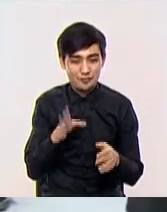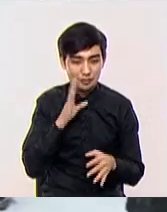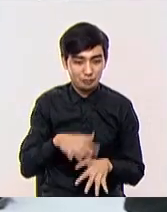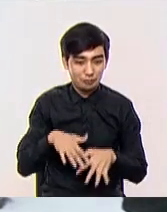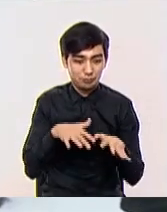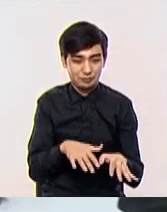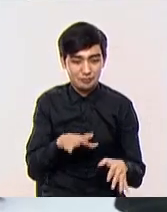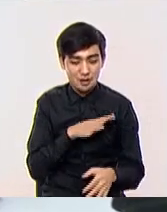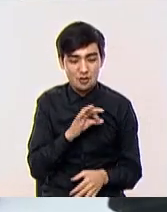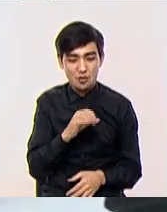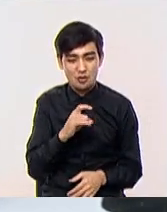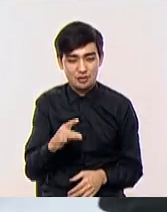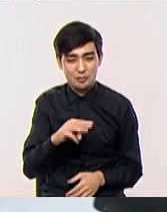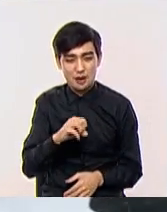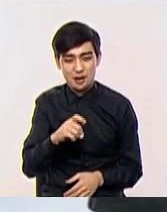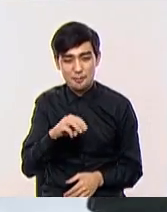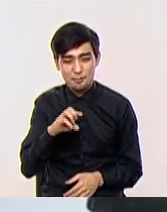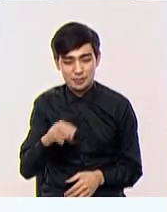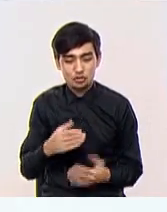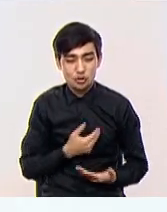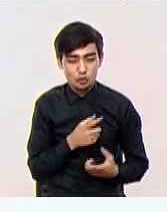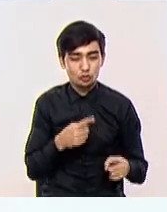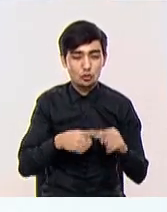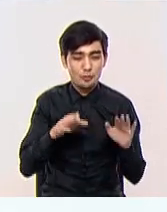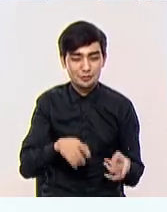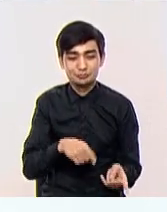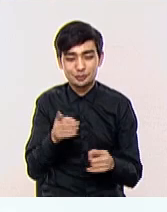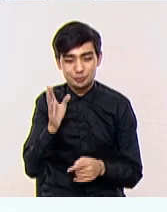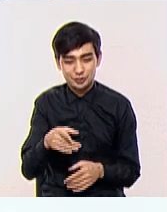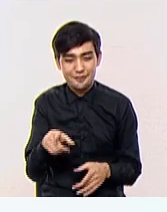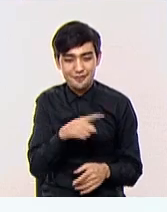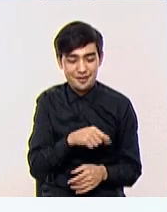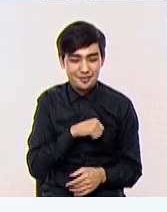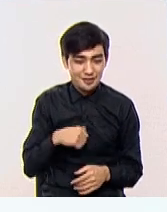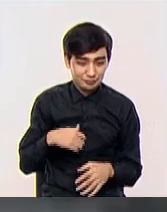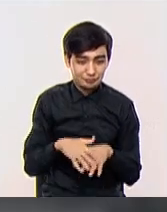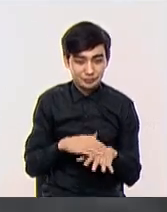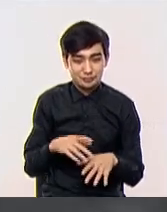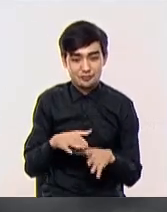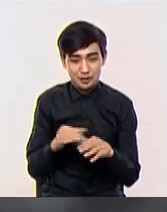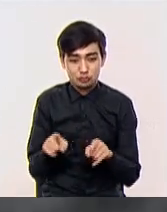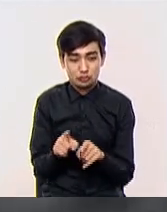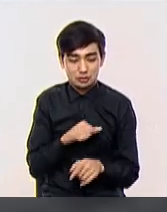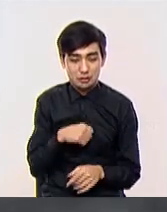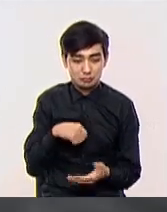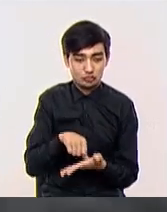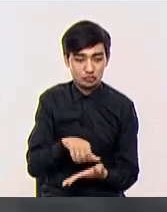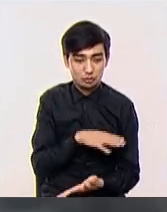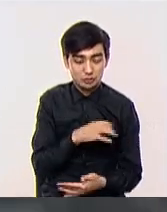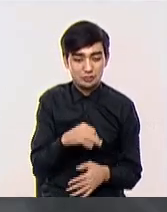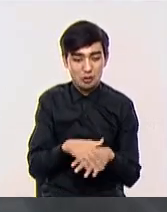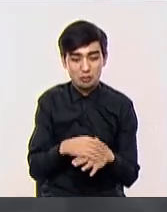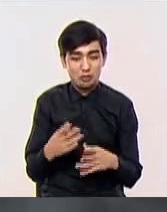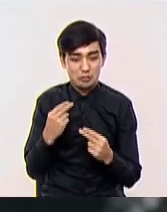қалғанда Вохр Махамбет тұрғындарын басқа жерге көшіреміз деп ой тастағанда шенділердің өздері болған еді жиналғандар. Көпшілік халықты